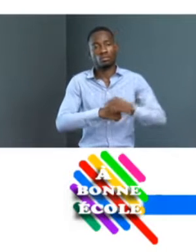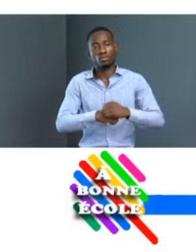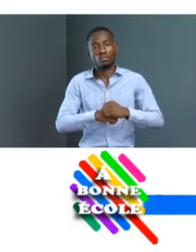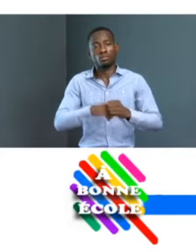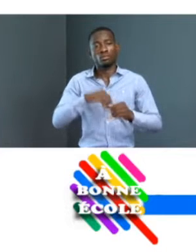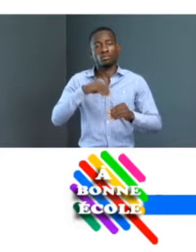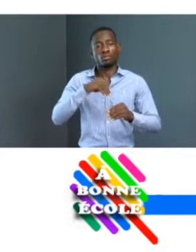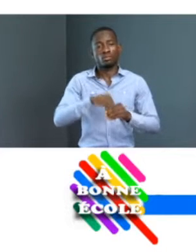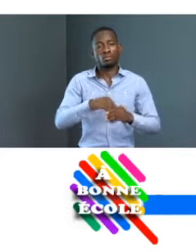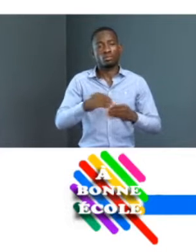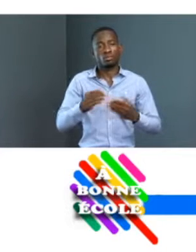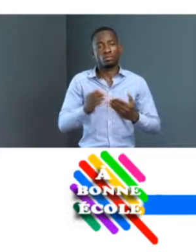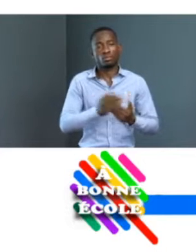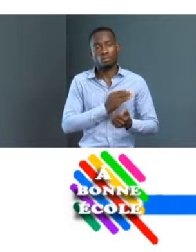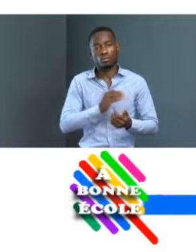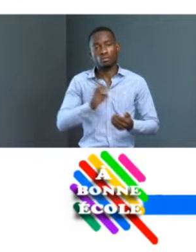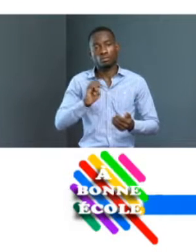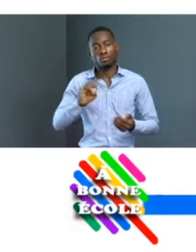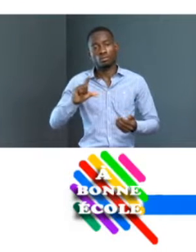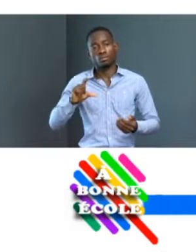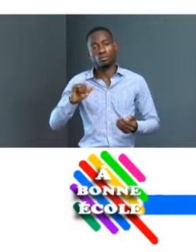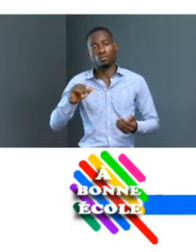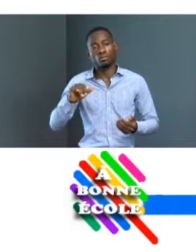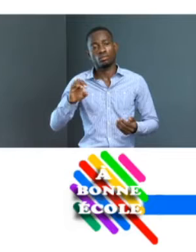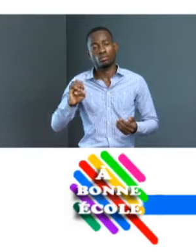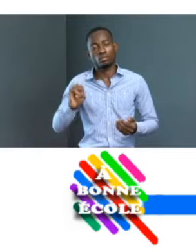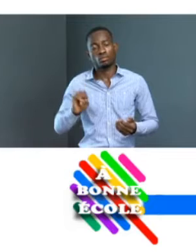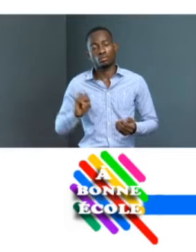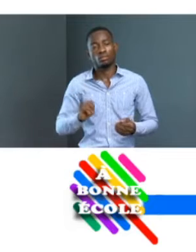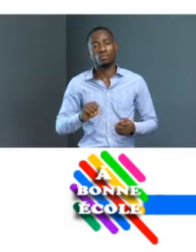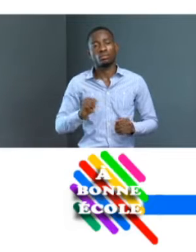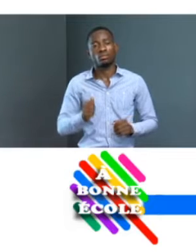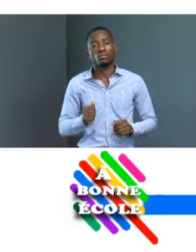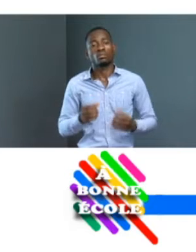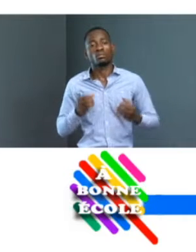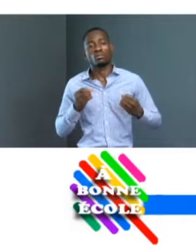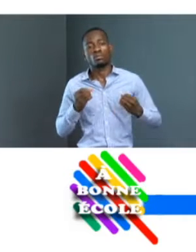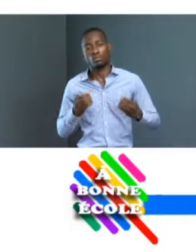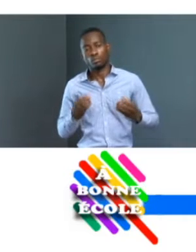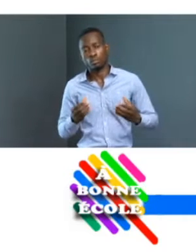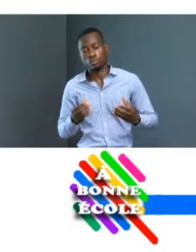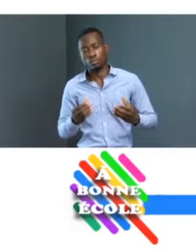en simple hélice. Et la molécule d'ARN est alors monocaténaire dans ce cas.